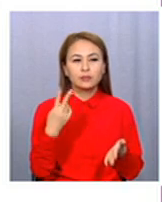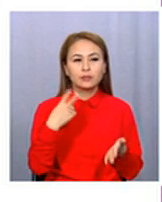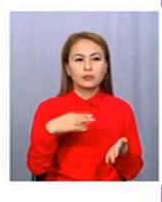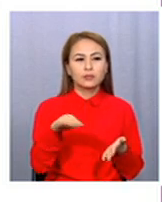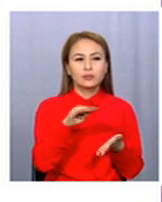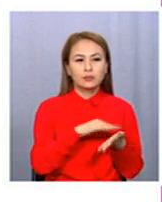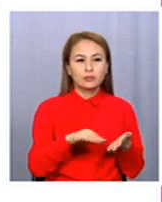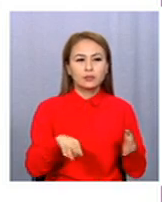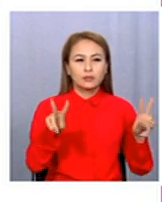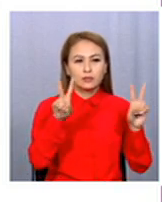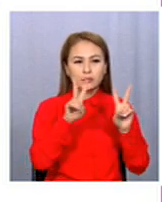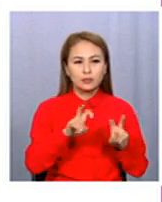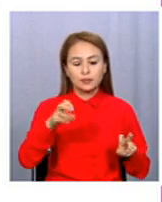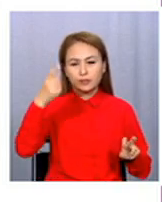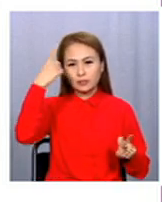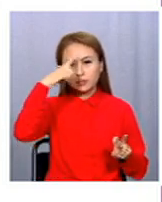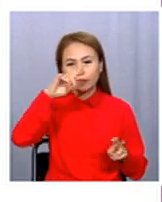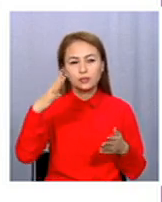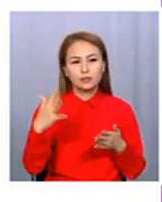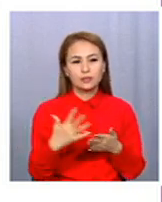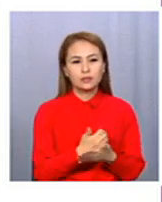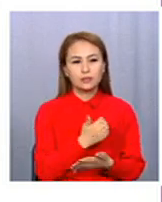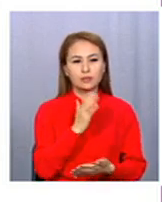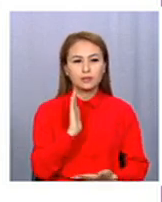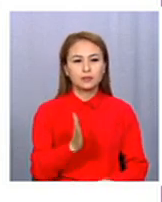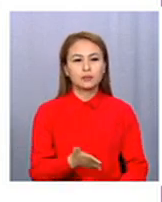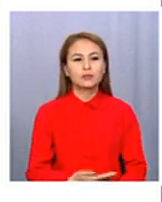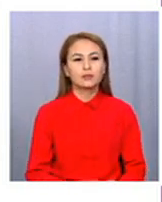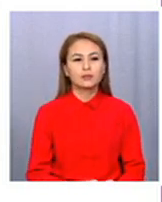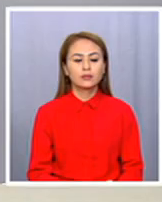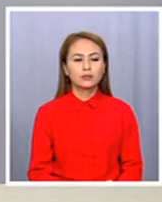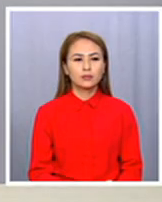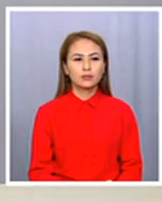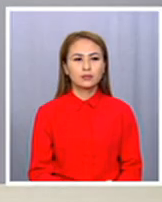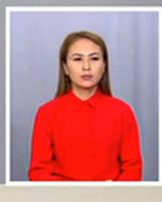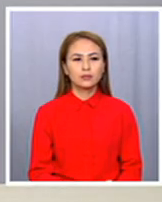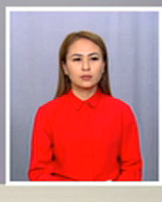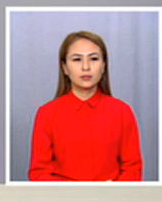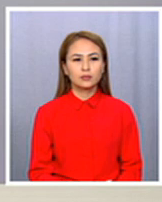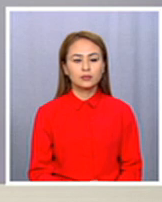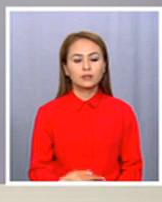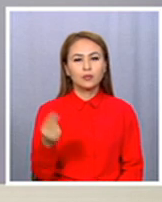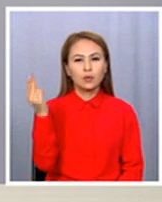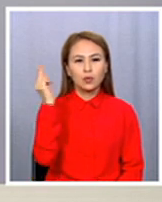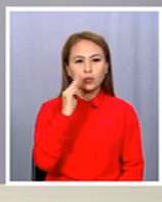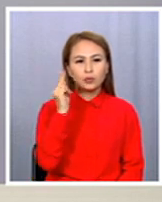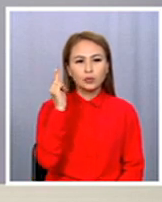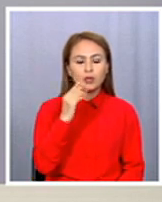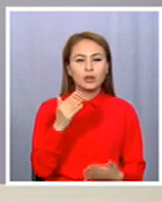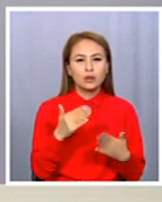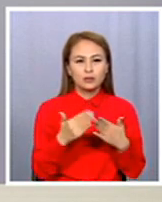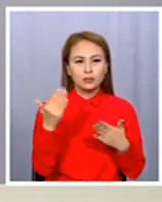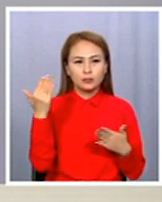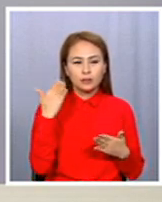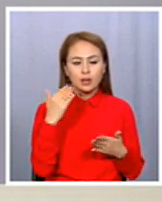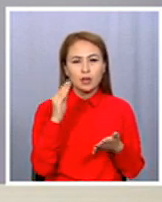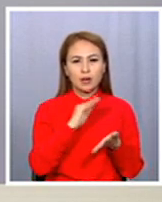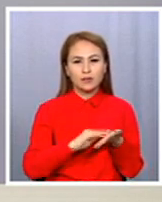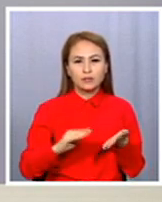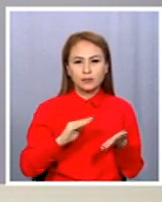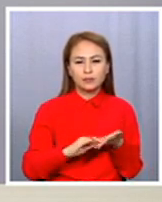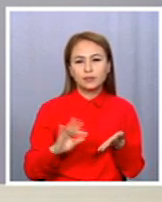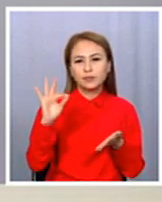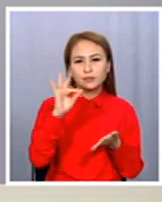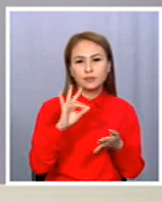әдеби шығарманың тақырыбы мен идеясын анықтайсыз. Оқушылар, алдымен автор жайлы